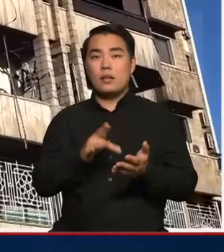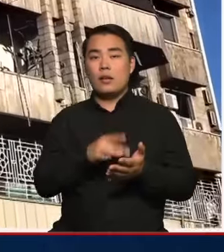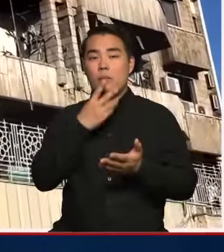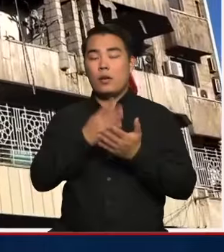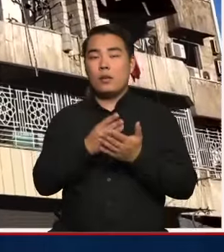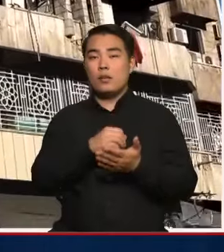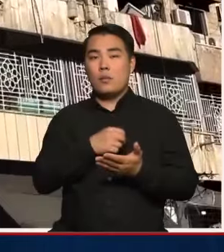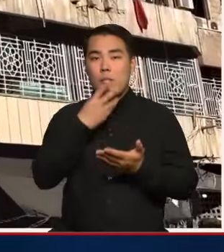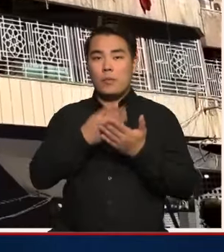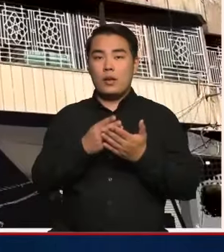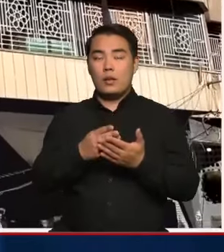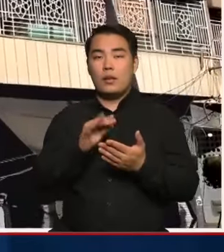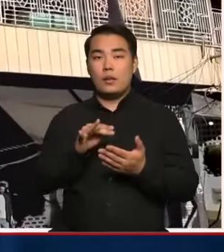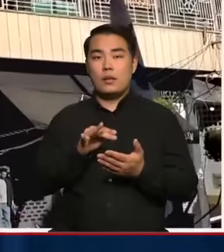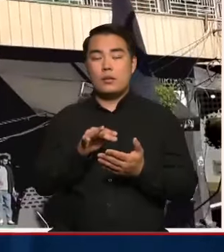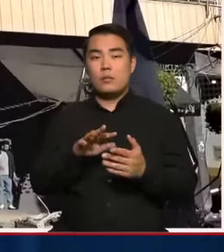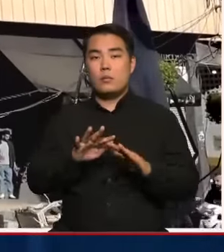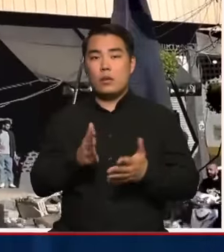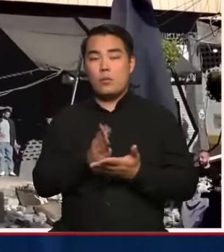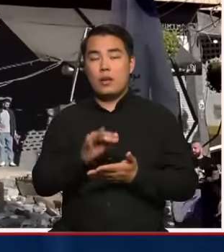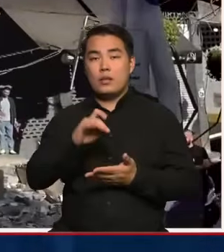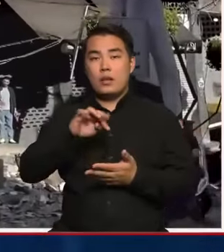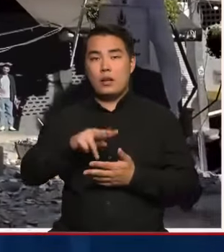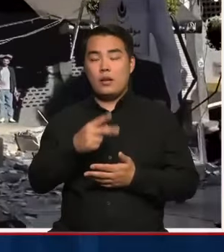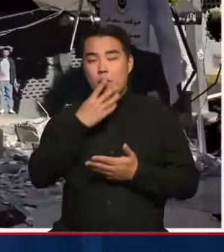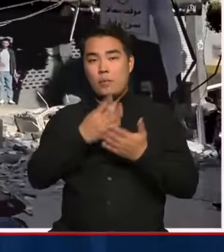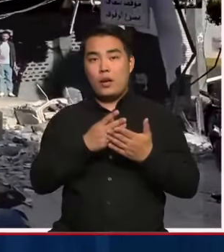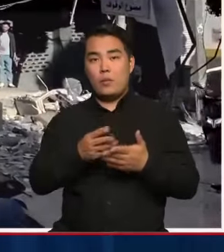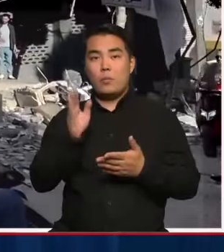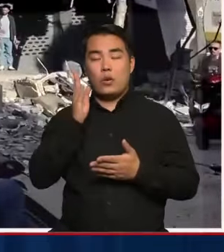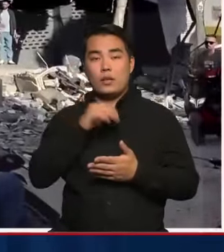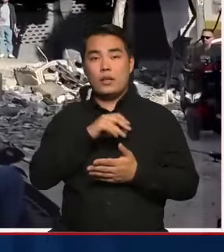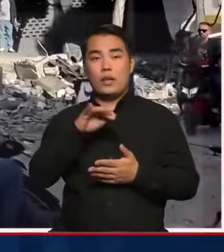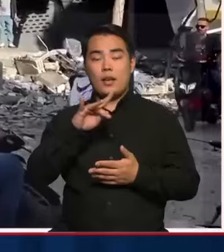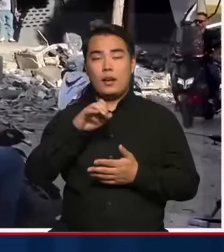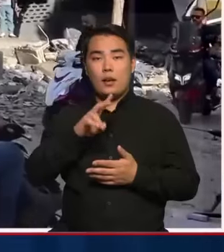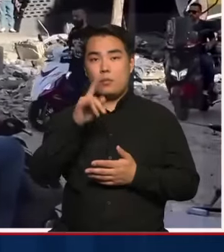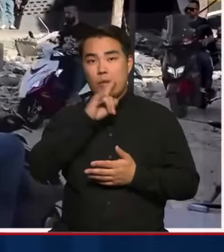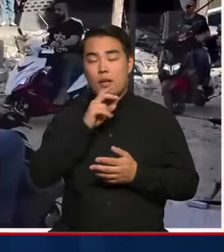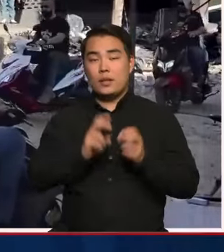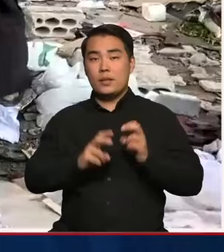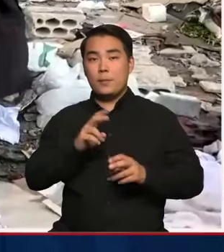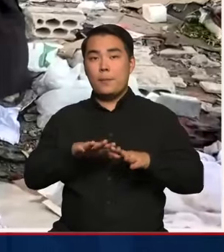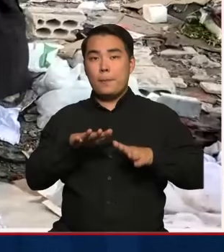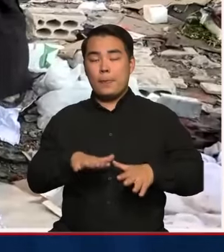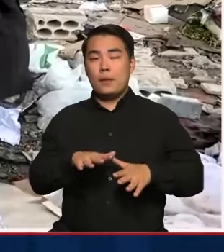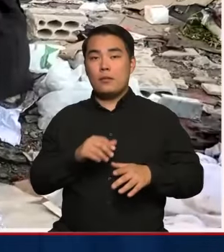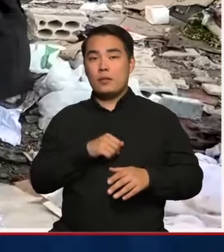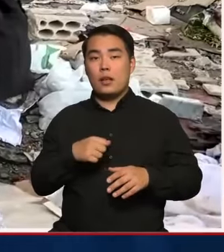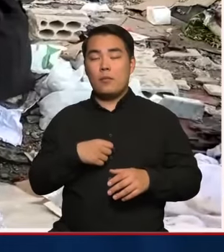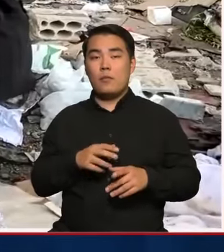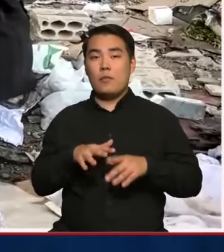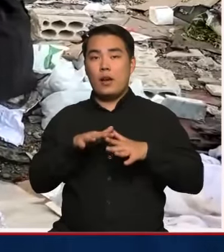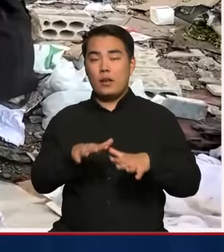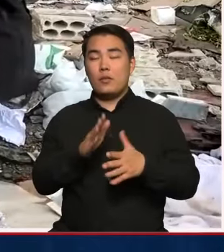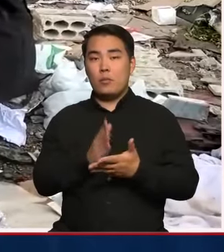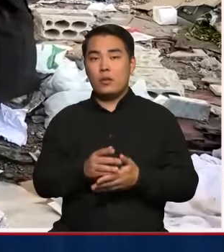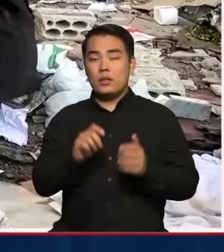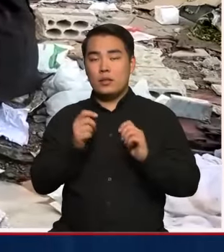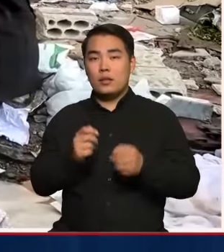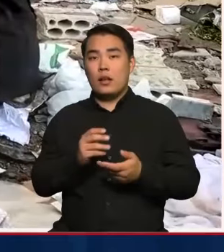Израильдің екінші рет оқ жаудыруы. Сондай-ақ Израиль тарапы алдағы күндері Иранның мұнай өндіру нысандарына шабуыл жасайтындарын